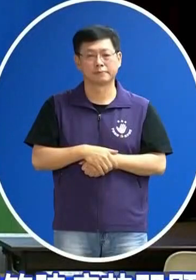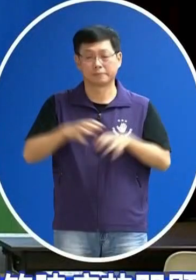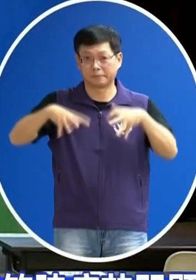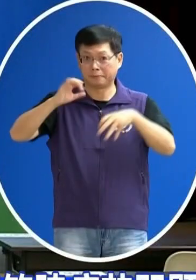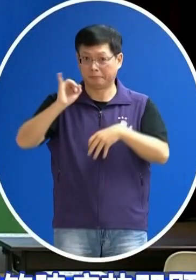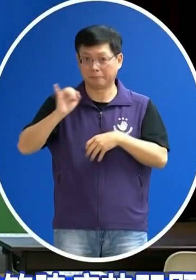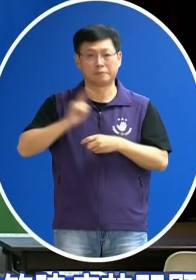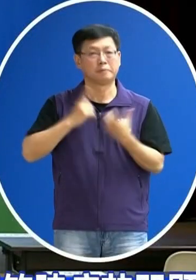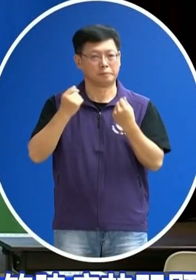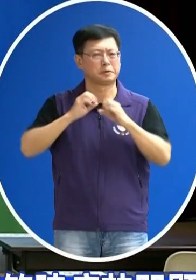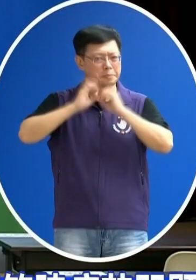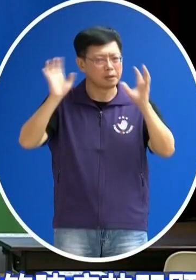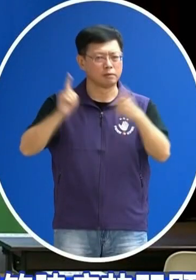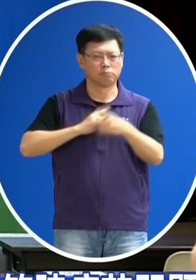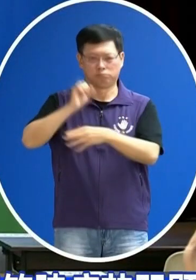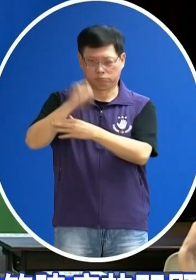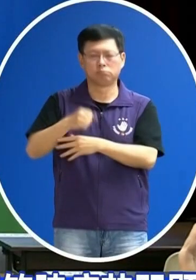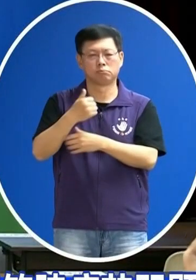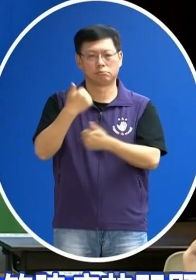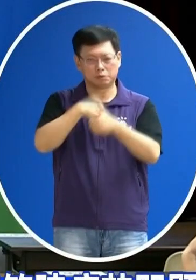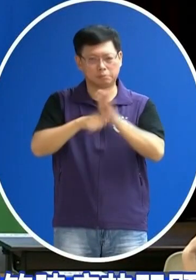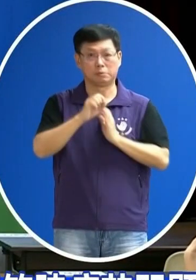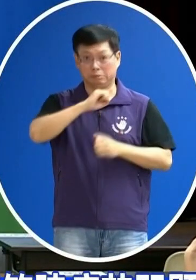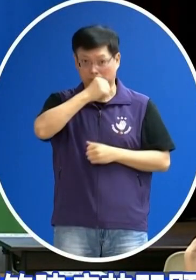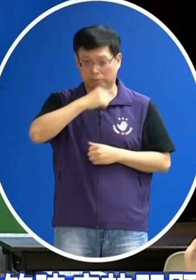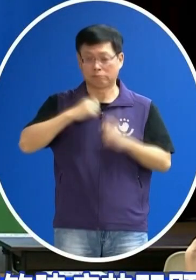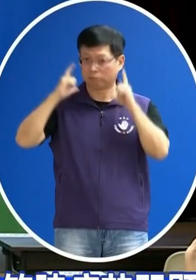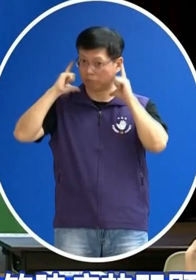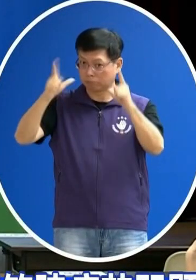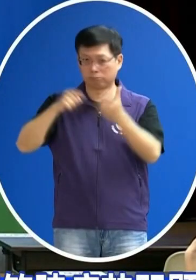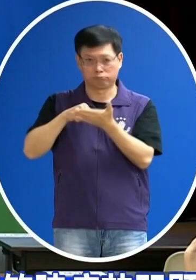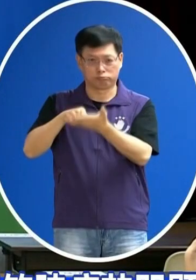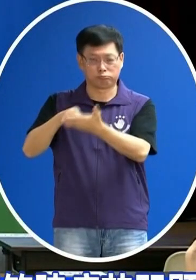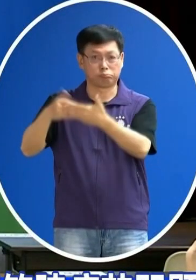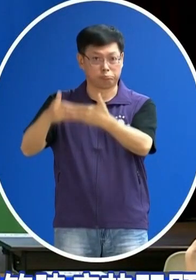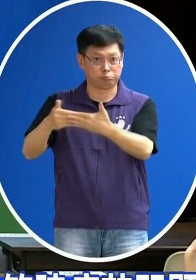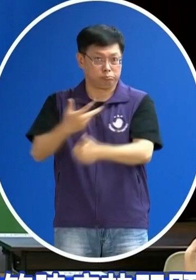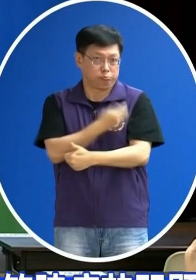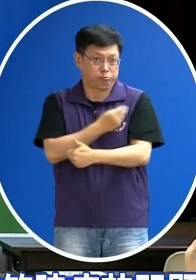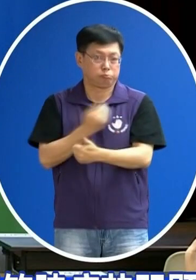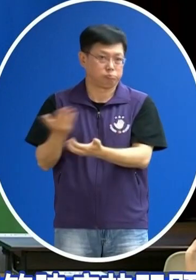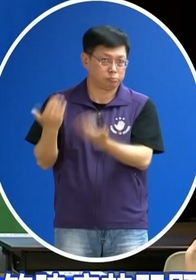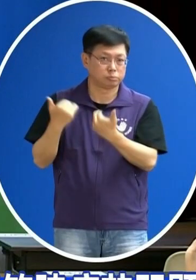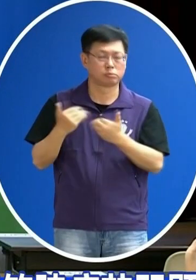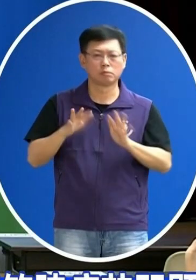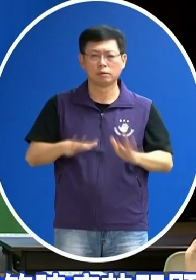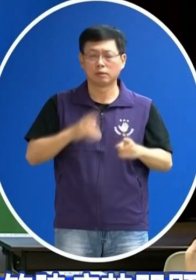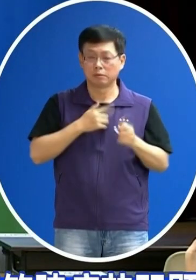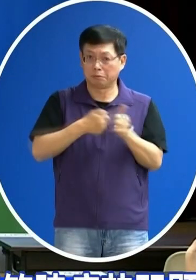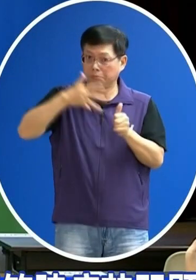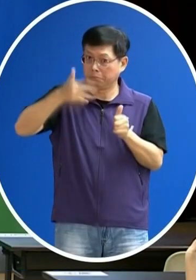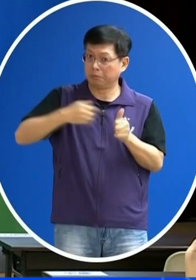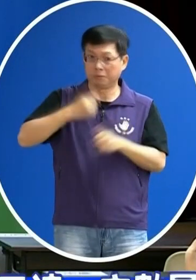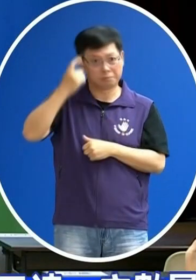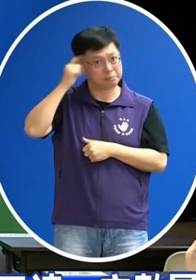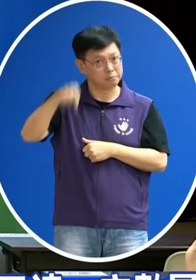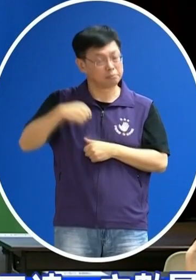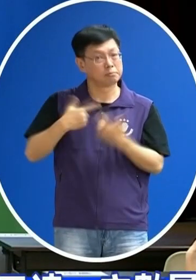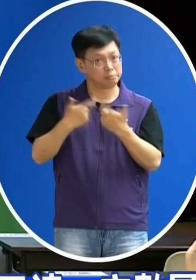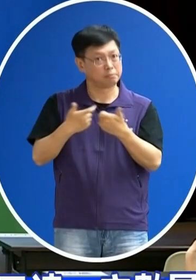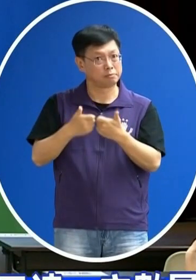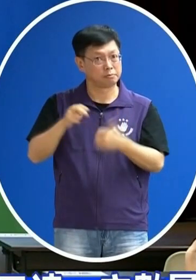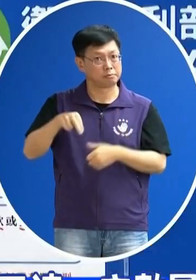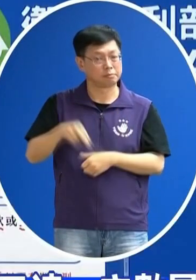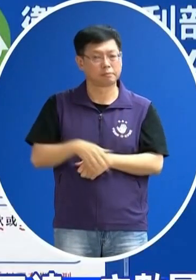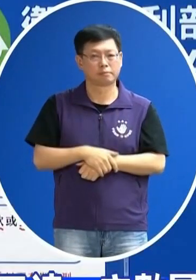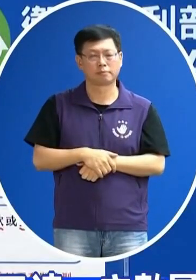洪秀柱呀，有喊出说他愿意代表台湾出面来争取中国的疫苗。那现在副指挥官认为说这样是恰当